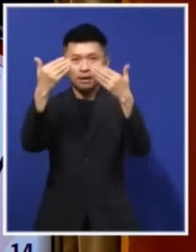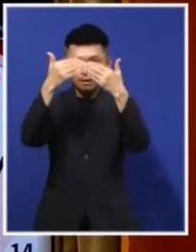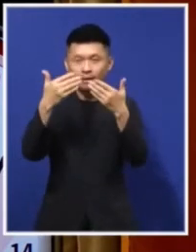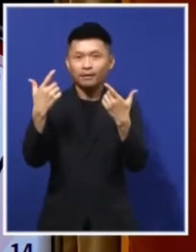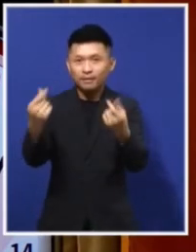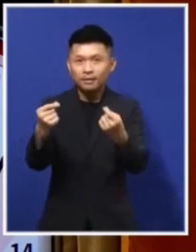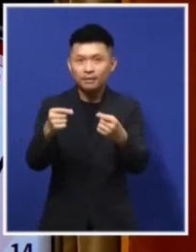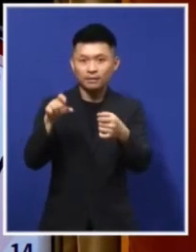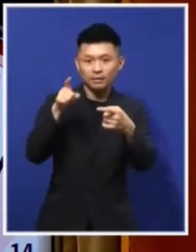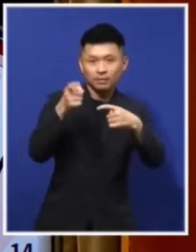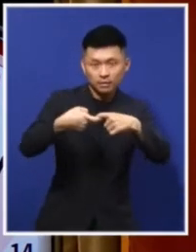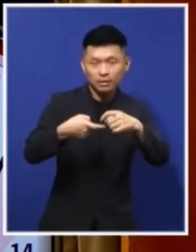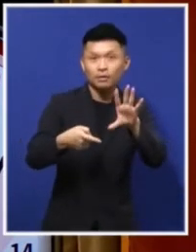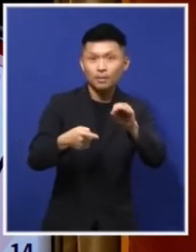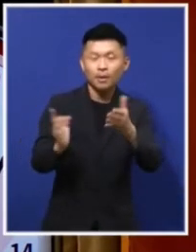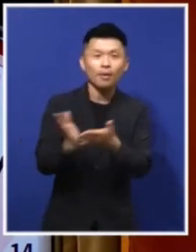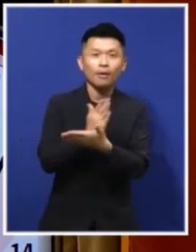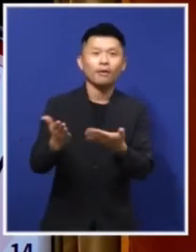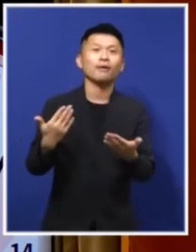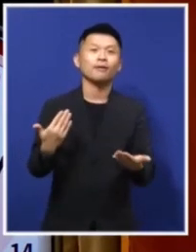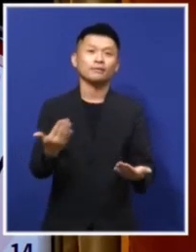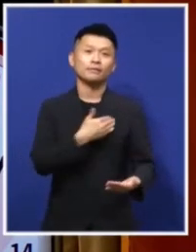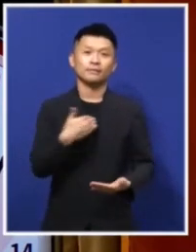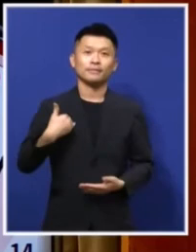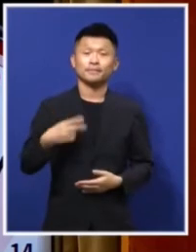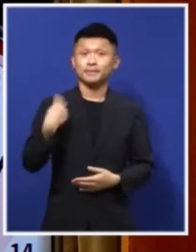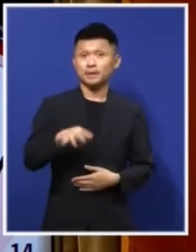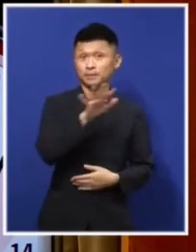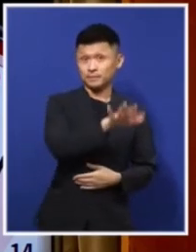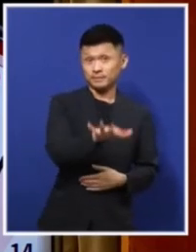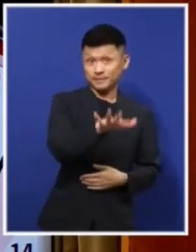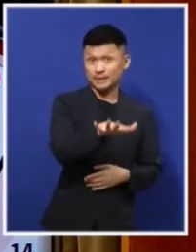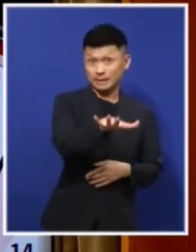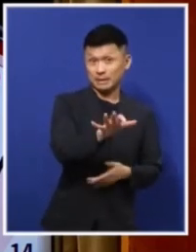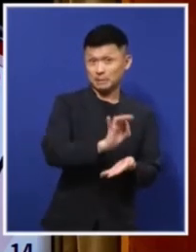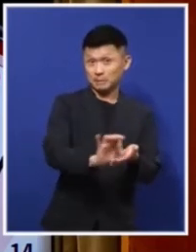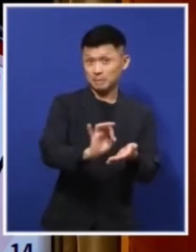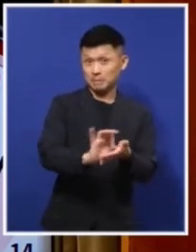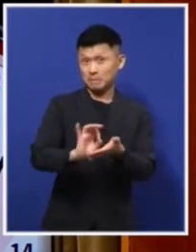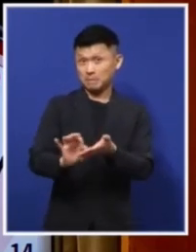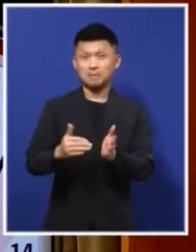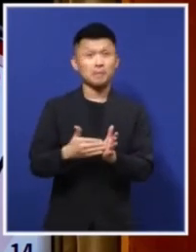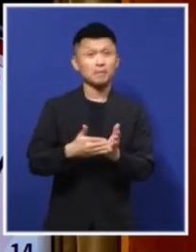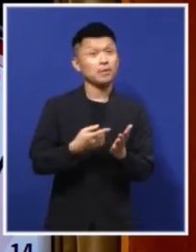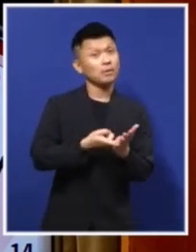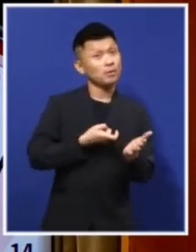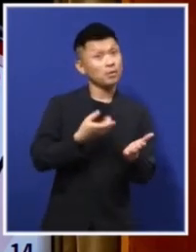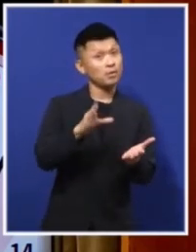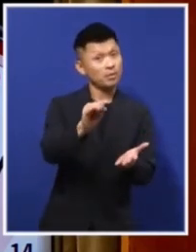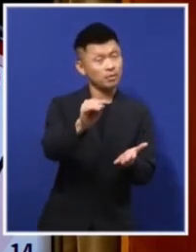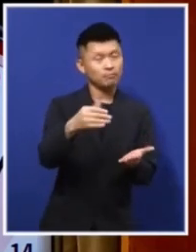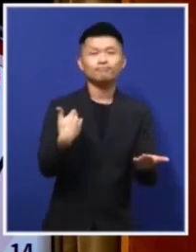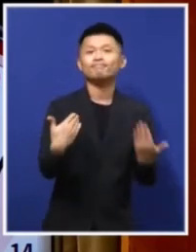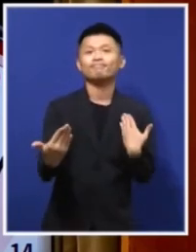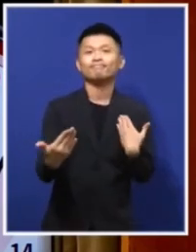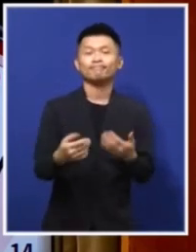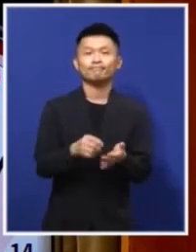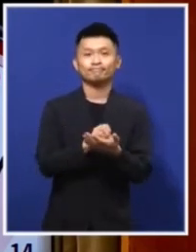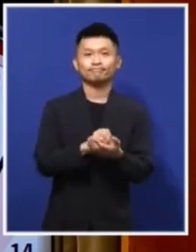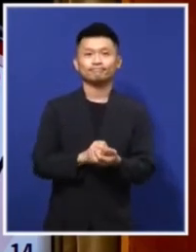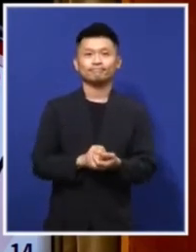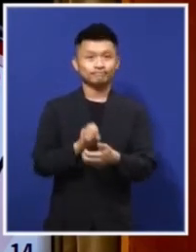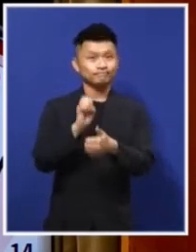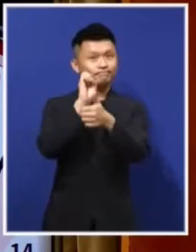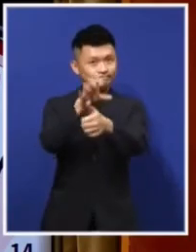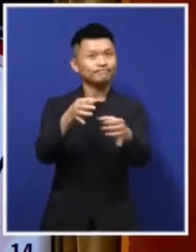定数位五倍券，那甚至就是这5000块的额度是不是已经消费完了，那都可以直接的通知这个店